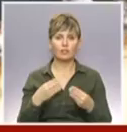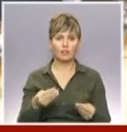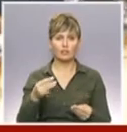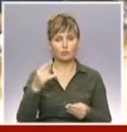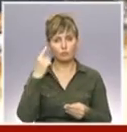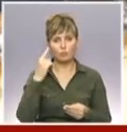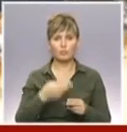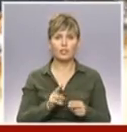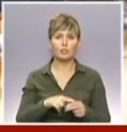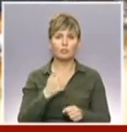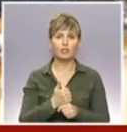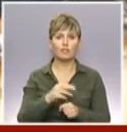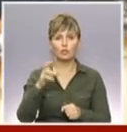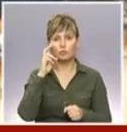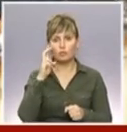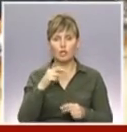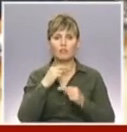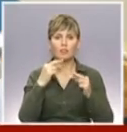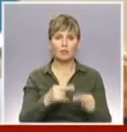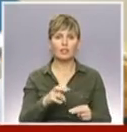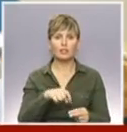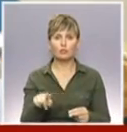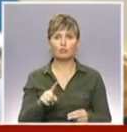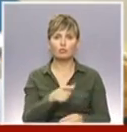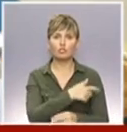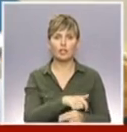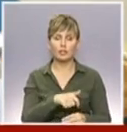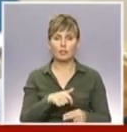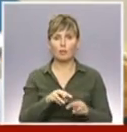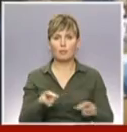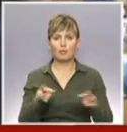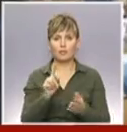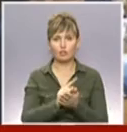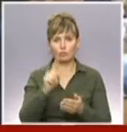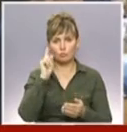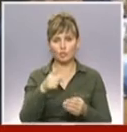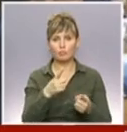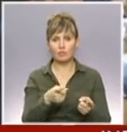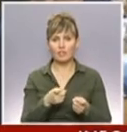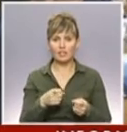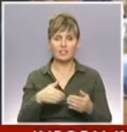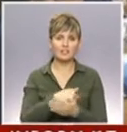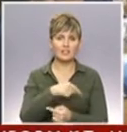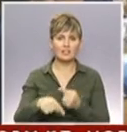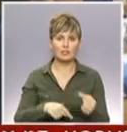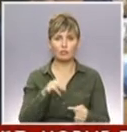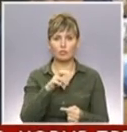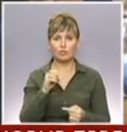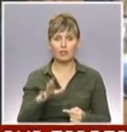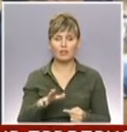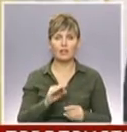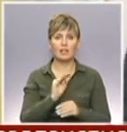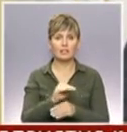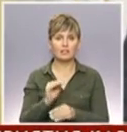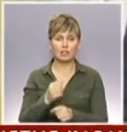думайте. При этом глава государства обратил внимание на то, что члены правительства должны уметь привлекать инвестиции. Нурсултан Назарбаев